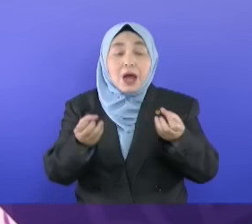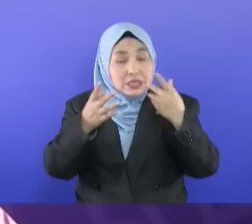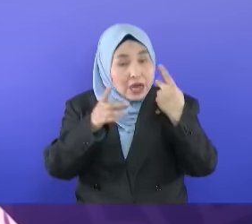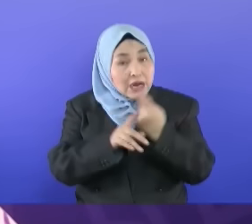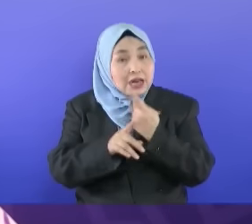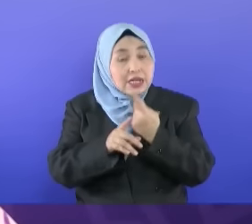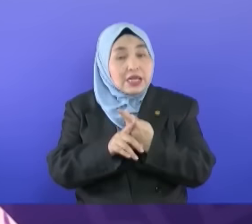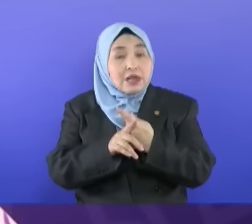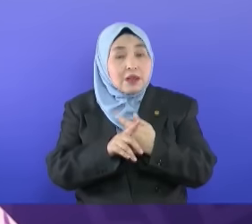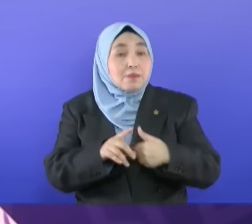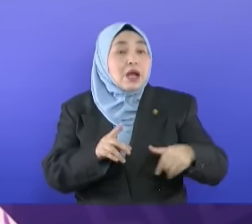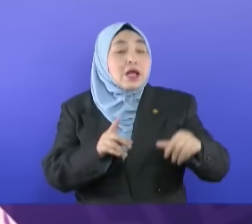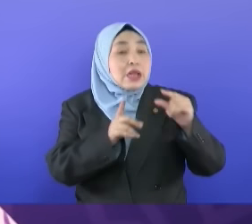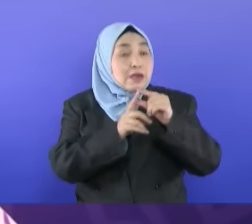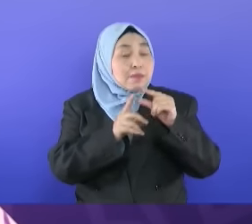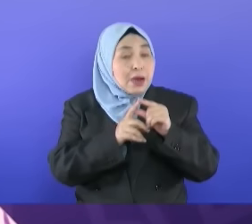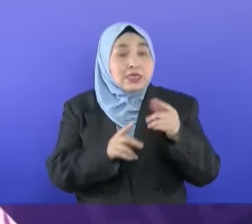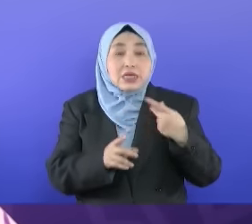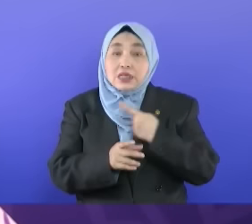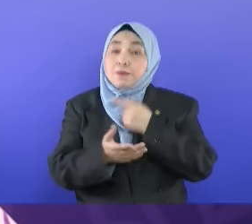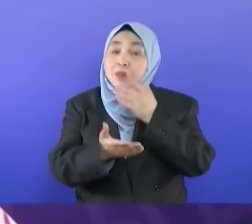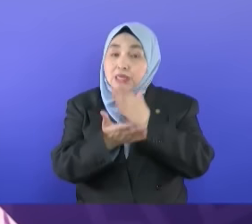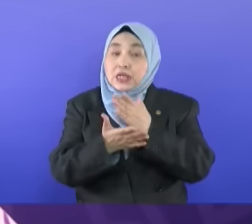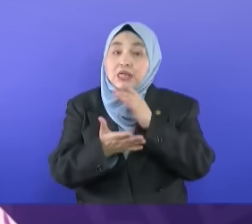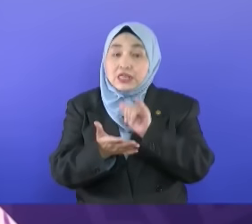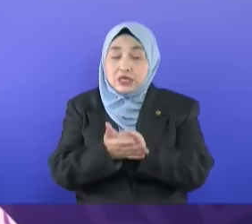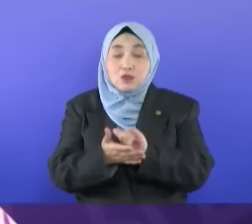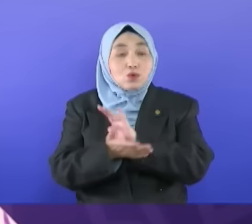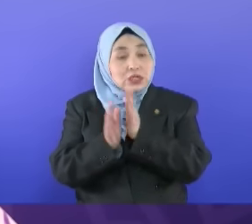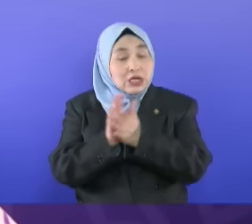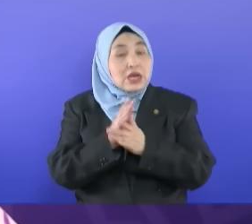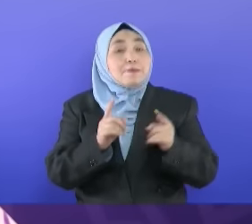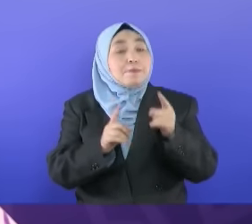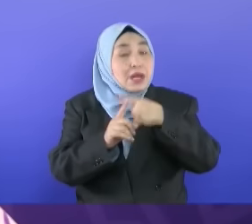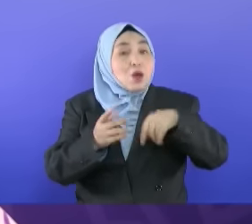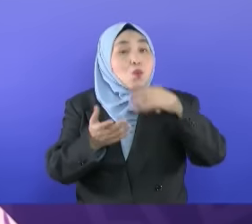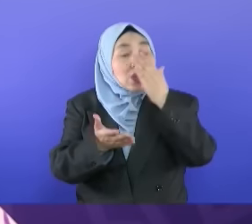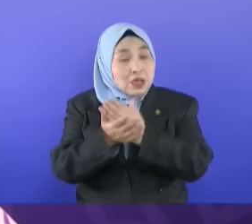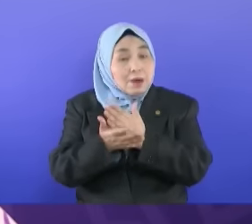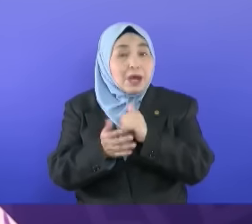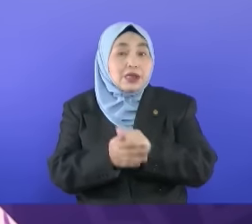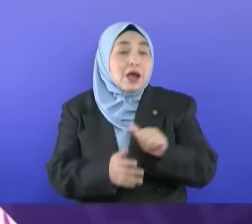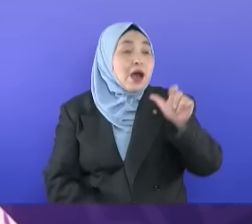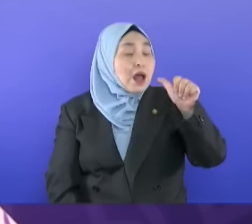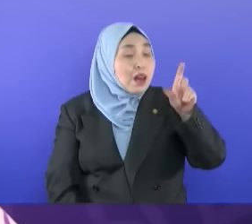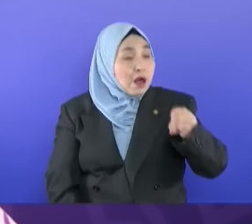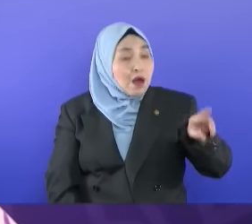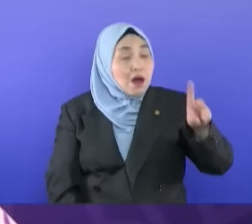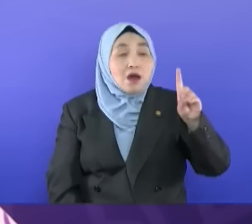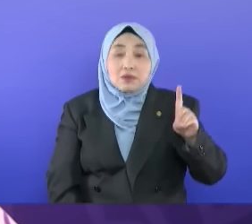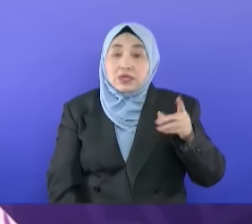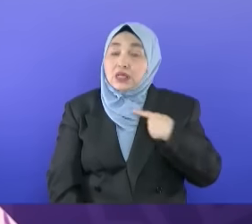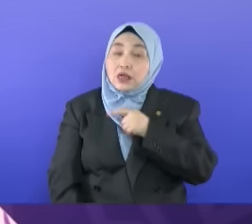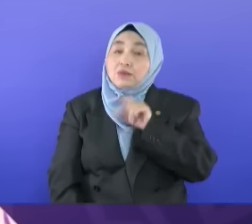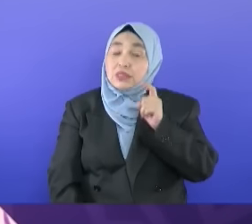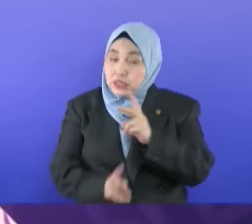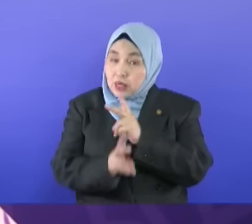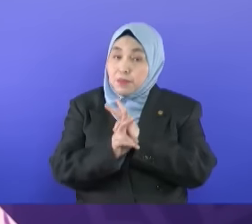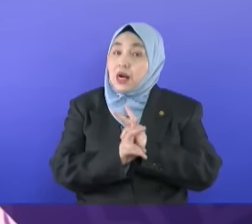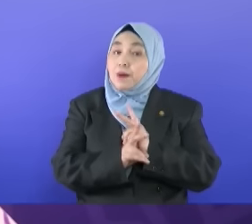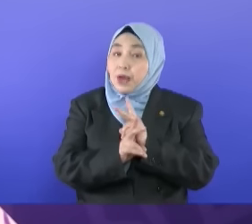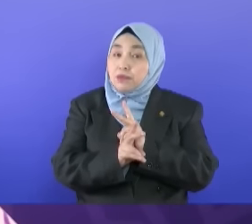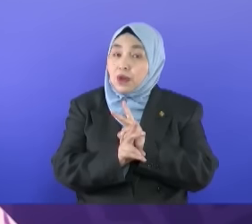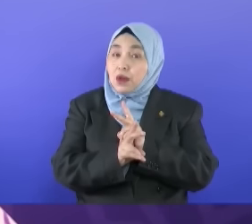juga kalimat Al ardu kita wakaf dekat situ maka bila wakaf pada kalimah al-aur kita kena berhati-hati